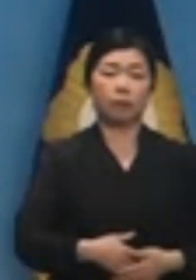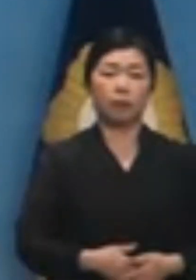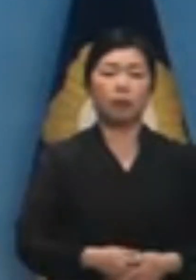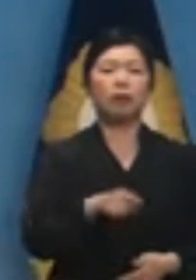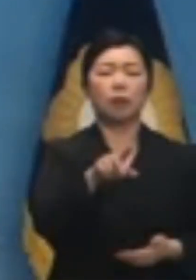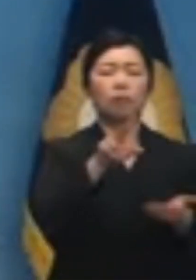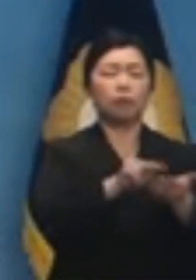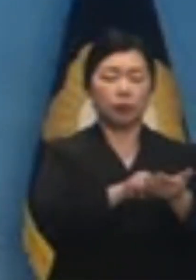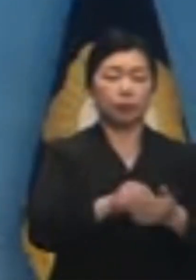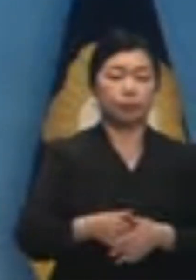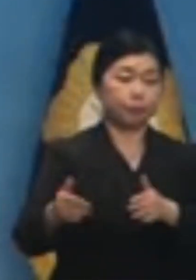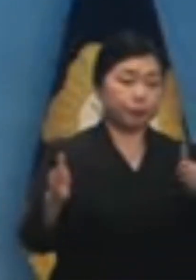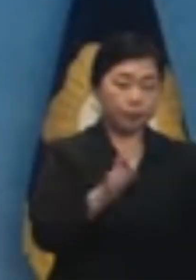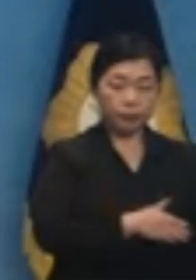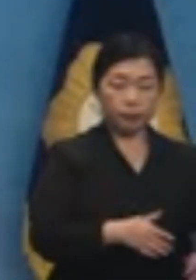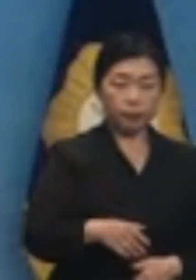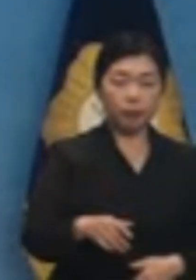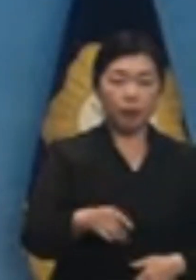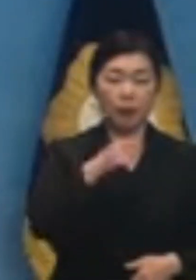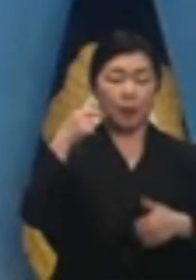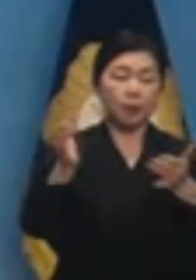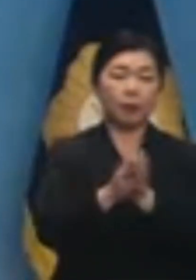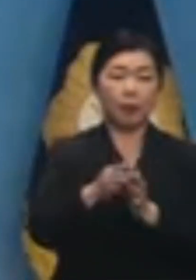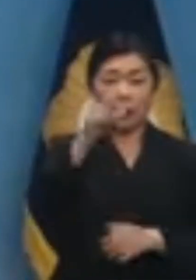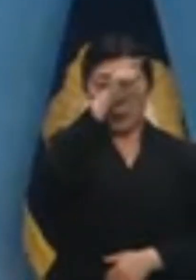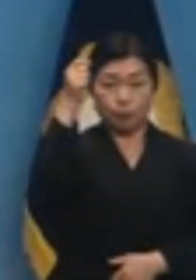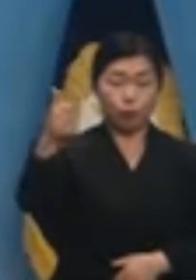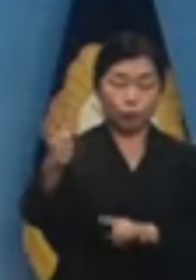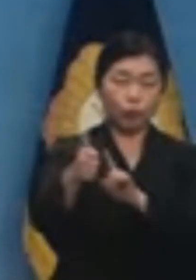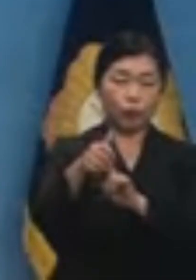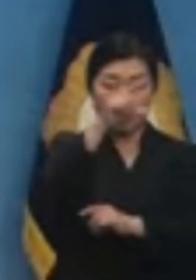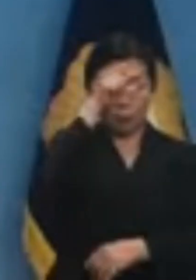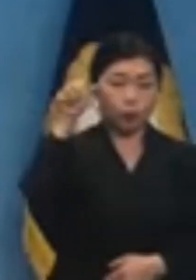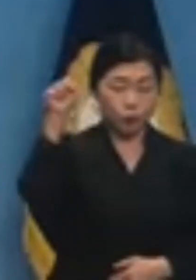국민의힘 대선 후보 김문수 거짓말 시리즈 10번째입니다.